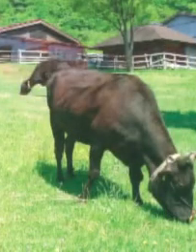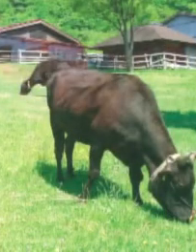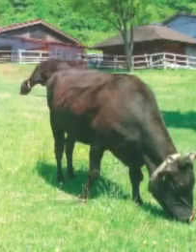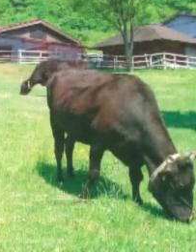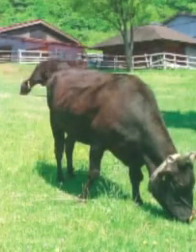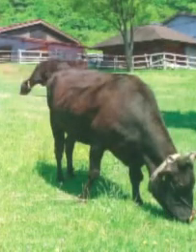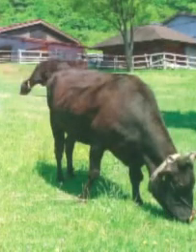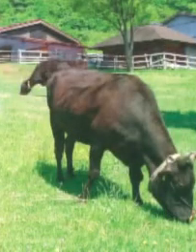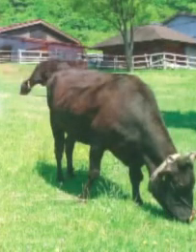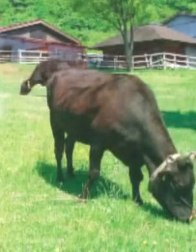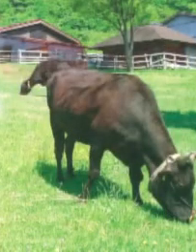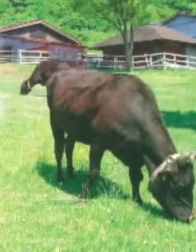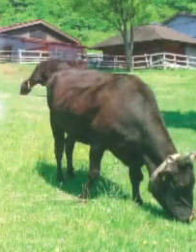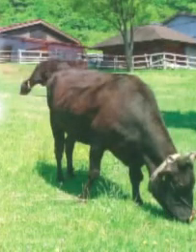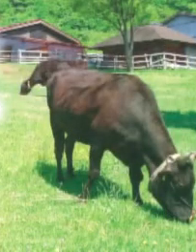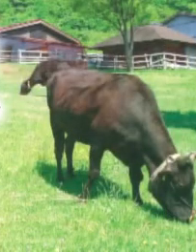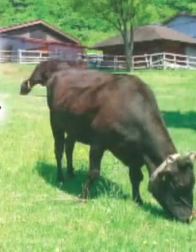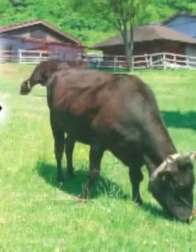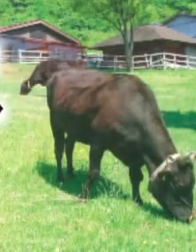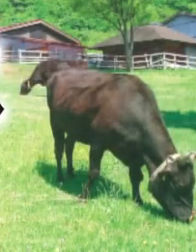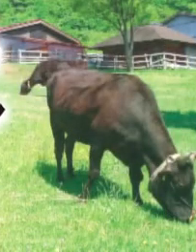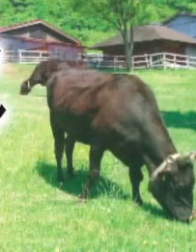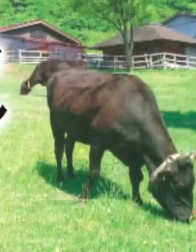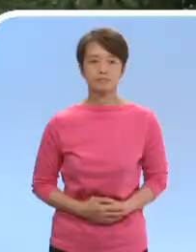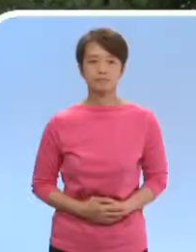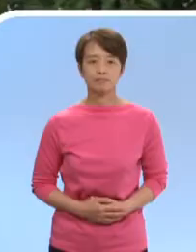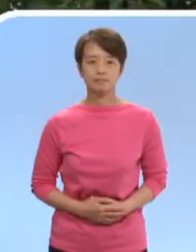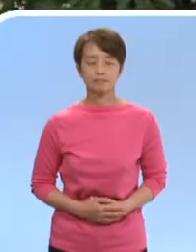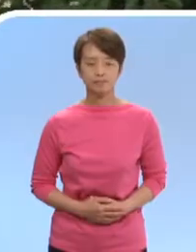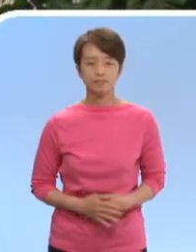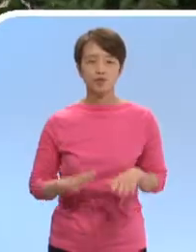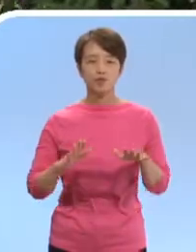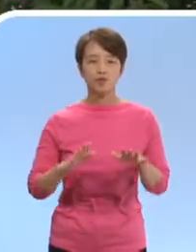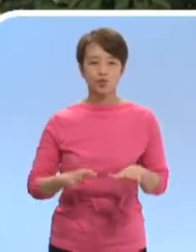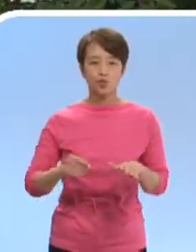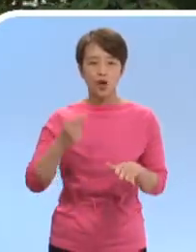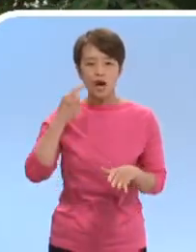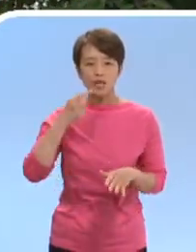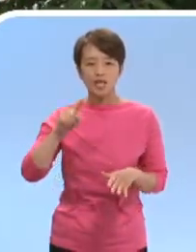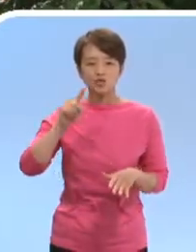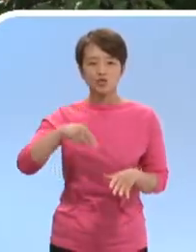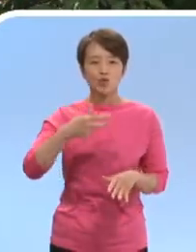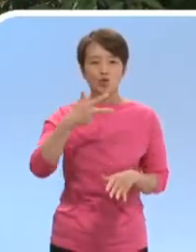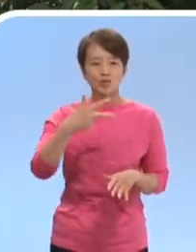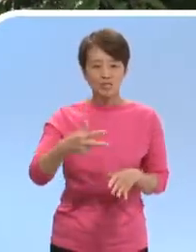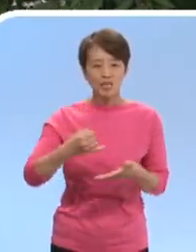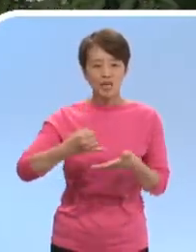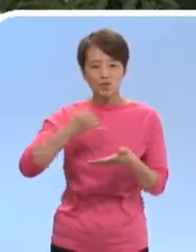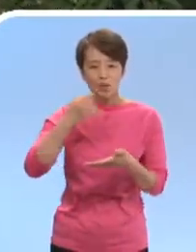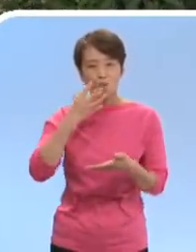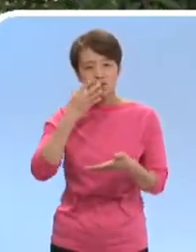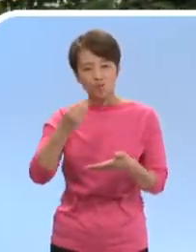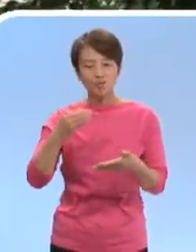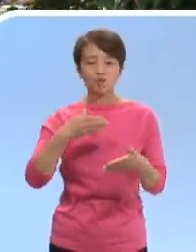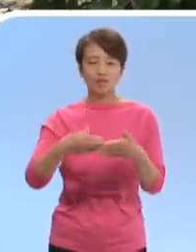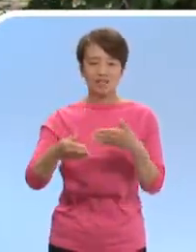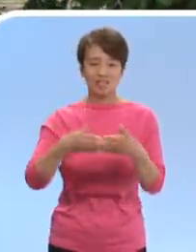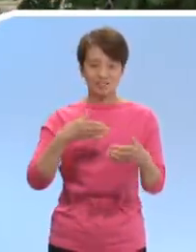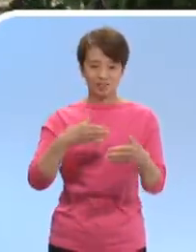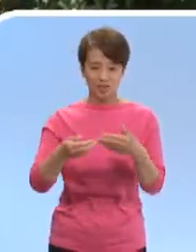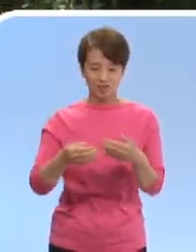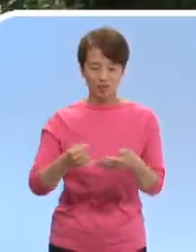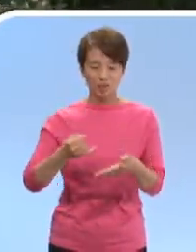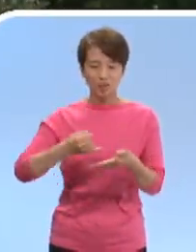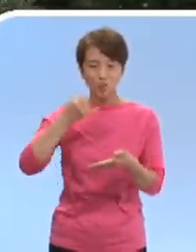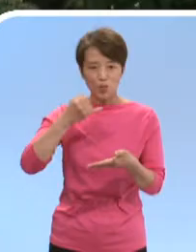フィーパビ兵庫フィールドパビリオン。 今日は辰野市で手延べそうめんの魅力を体験します。